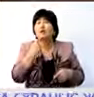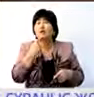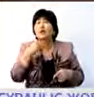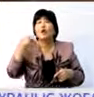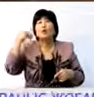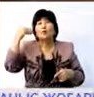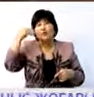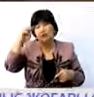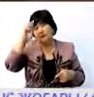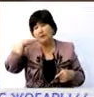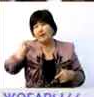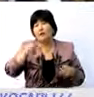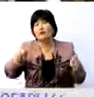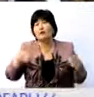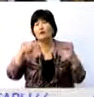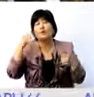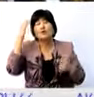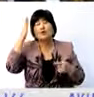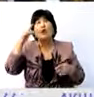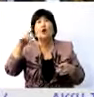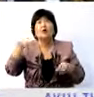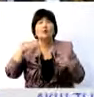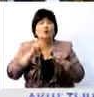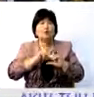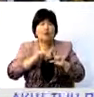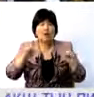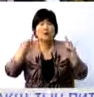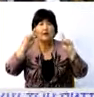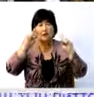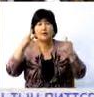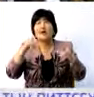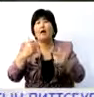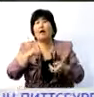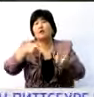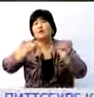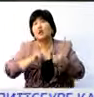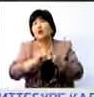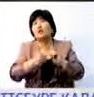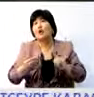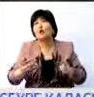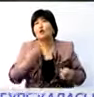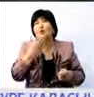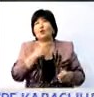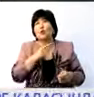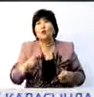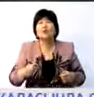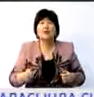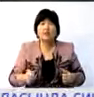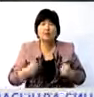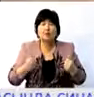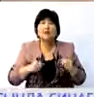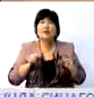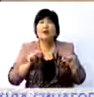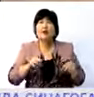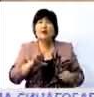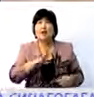Түркістан мемлекетін құру идеясын ұстанды. Ұстанымын ұранына, ұранын шындыққа айналдыру үшін арда замат өмірінің соңына дейін мызғымас мұратына адал